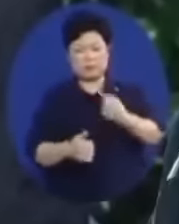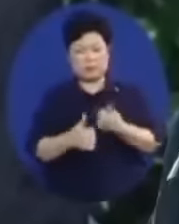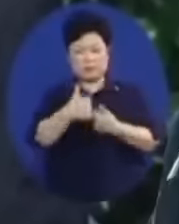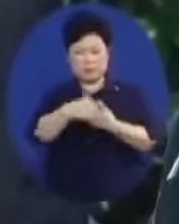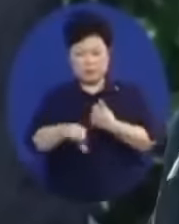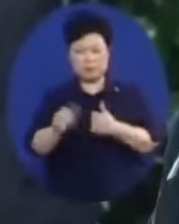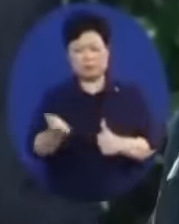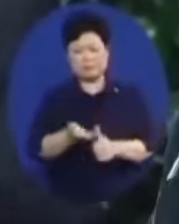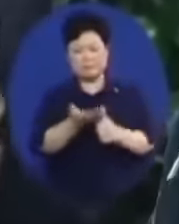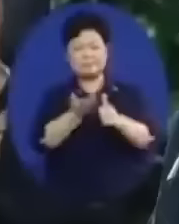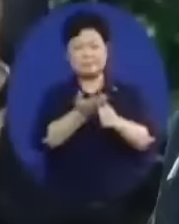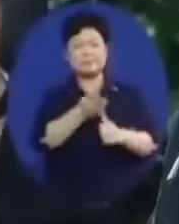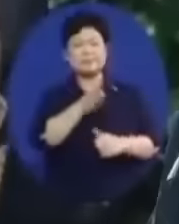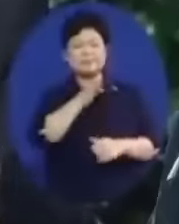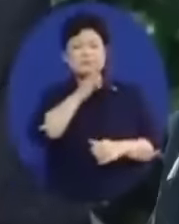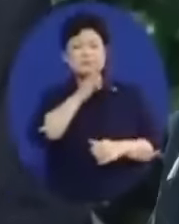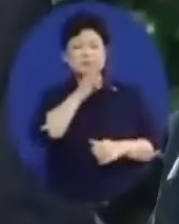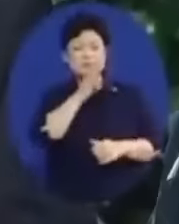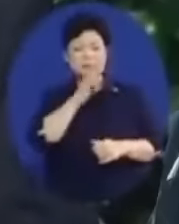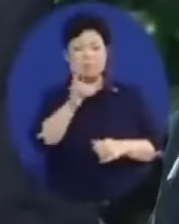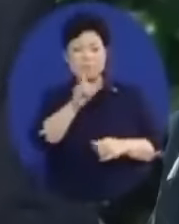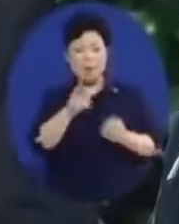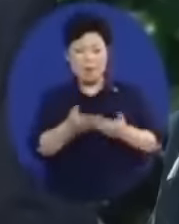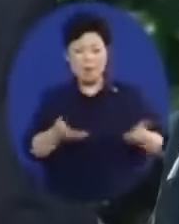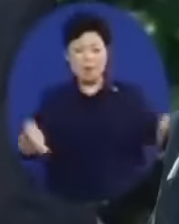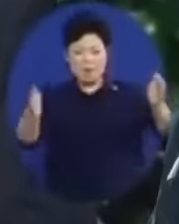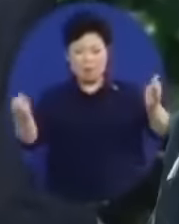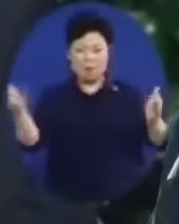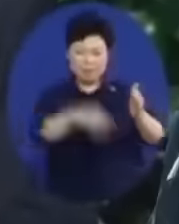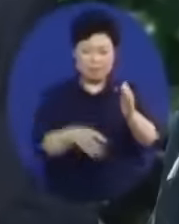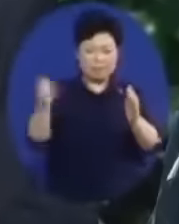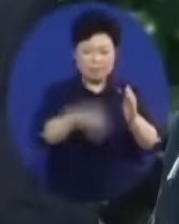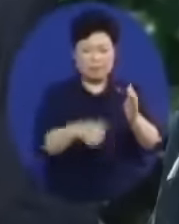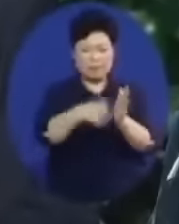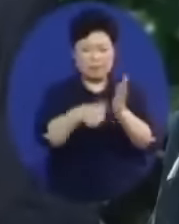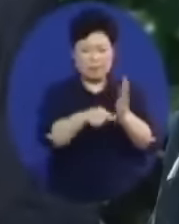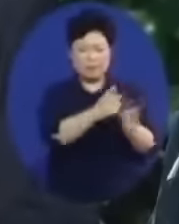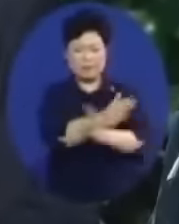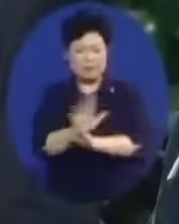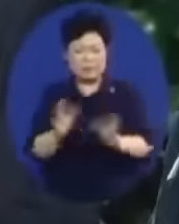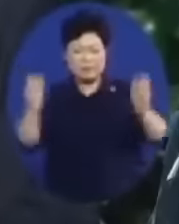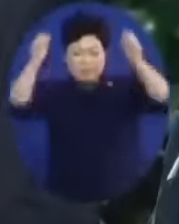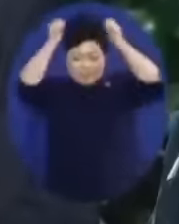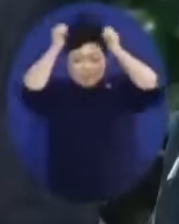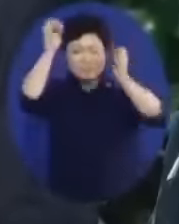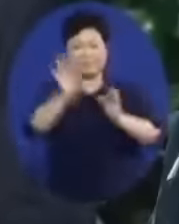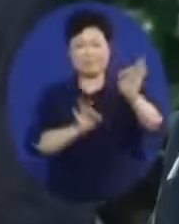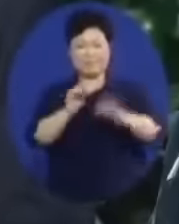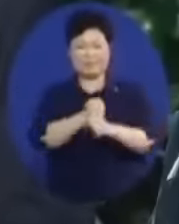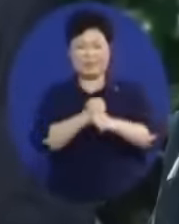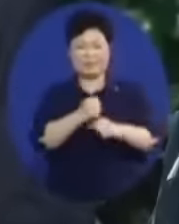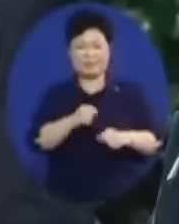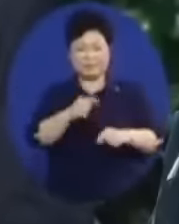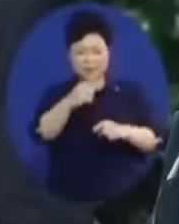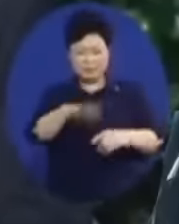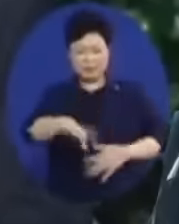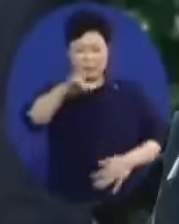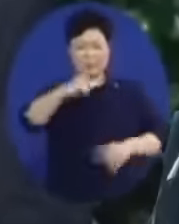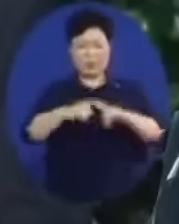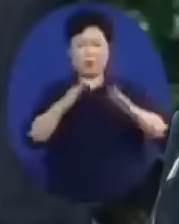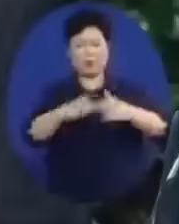있는데 도퉁이 장사를 하면서 살아요. 그분이 전도를 받고 천막교회 나가면서 얼마나